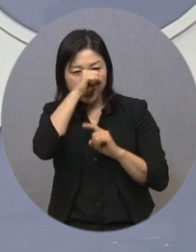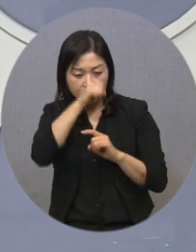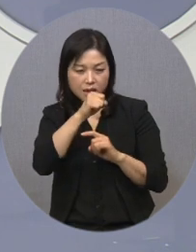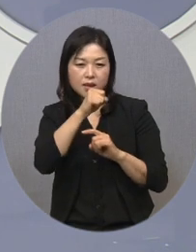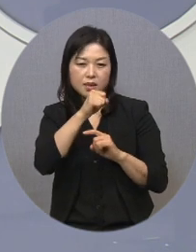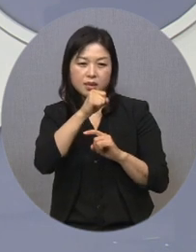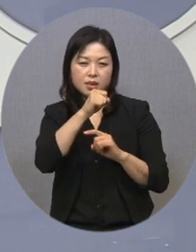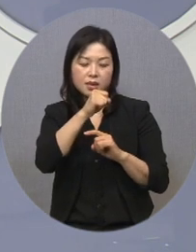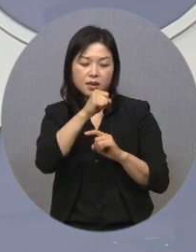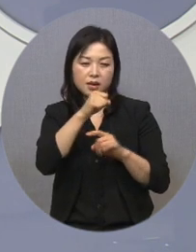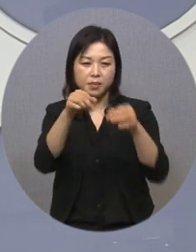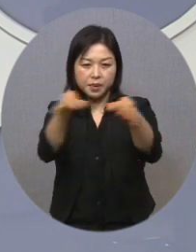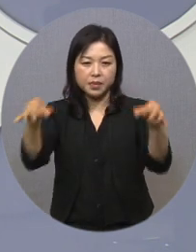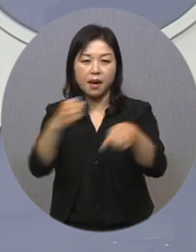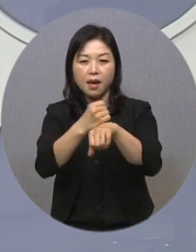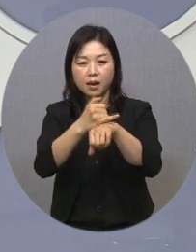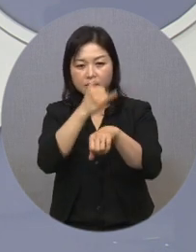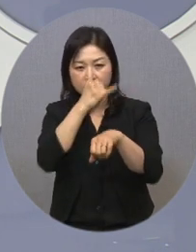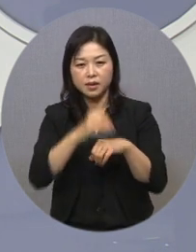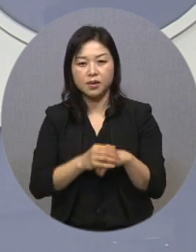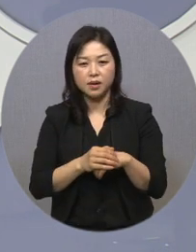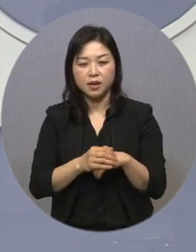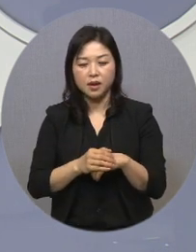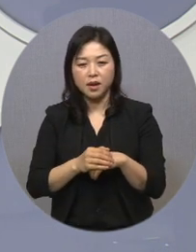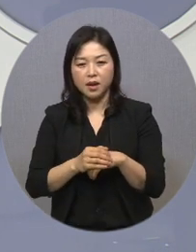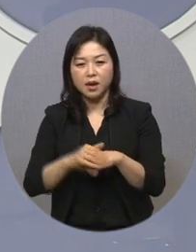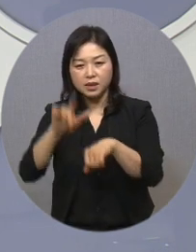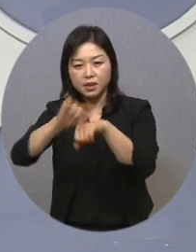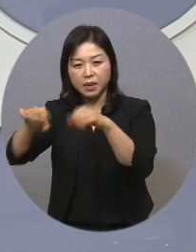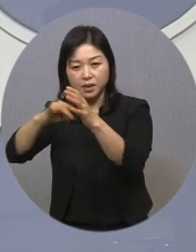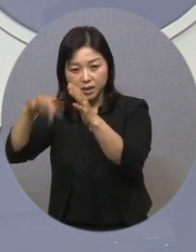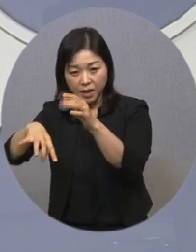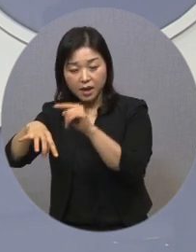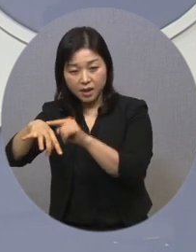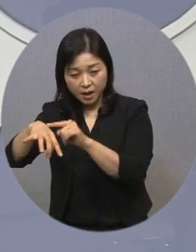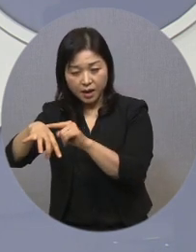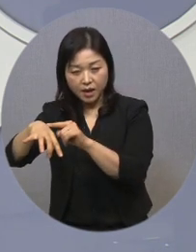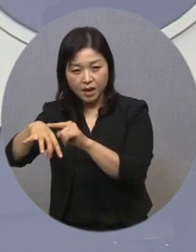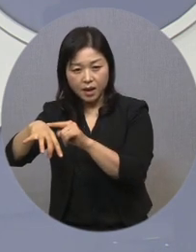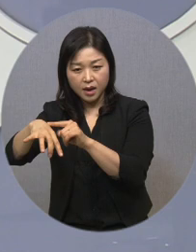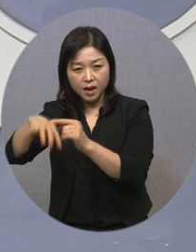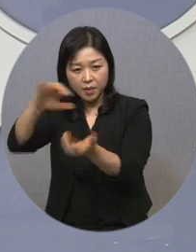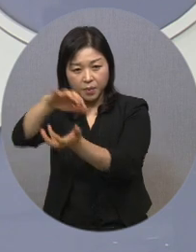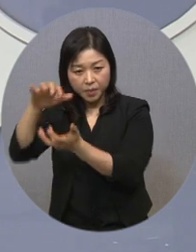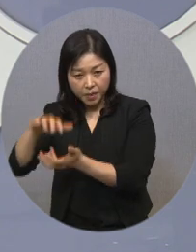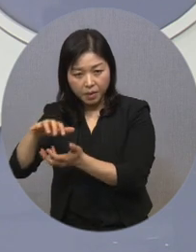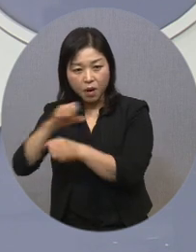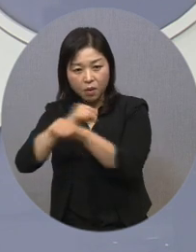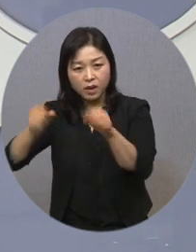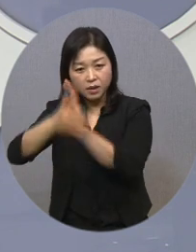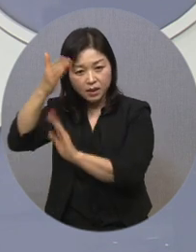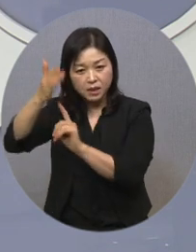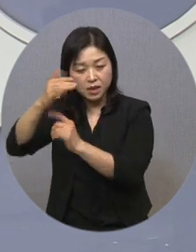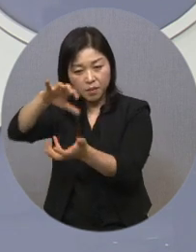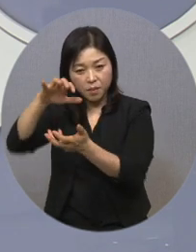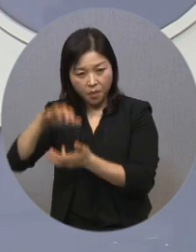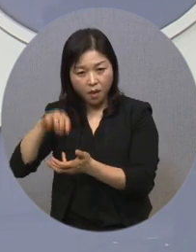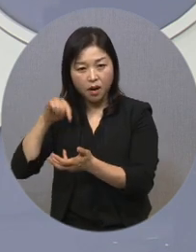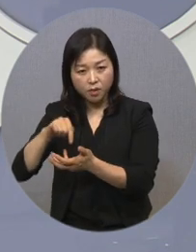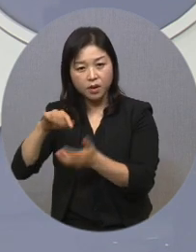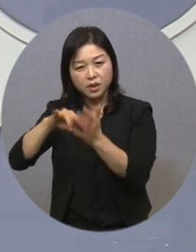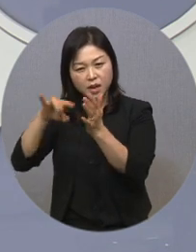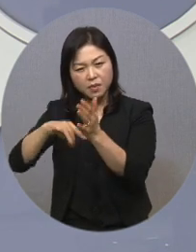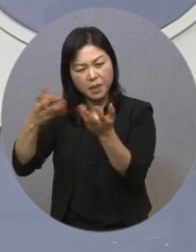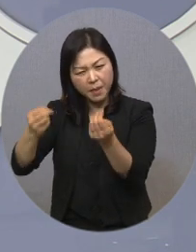지금 현행에 지방세가 들어오면 광역으로다가 모아지고 모아진 것 속에서 돈이 많이 세금이